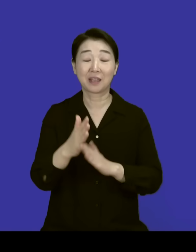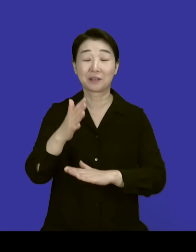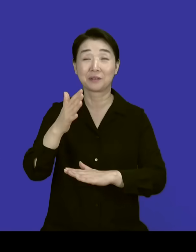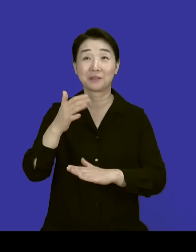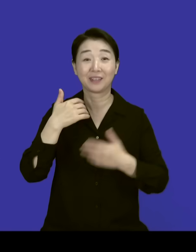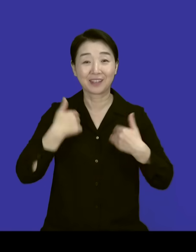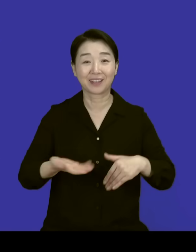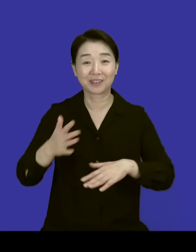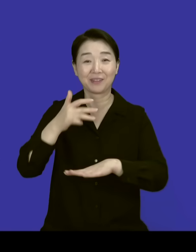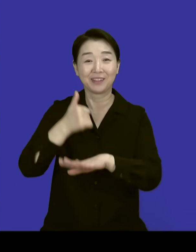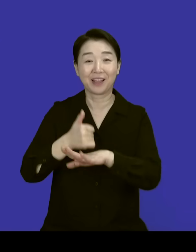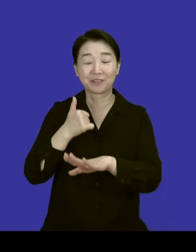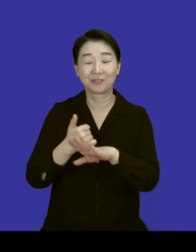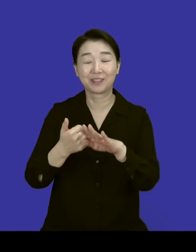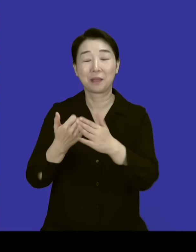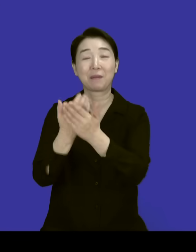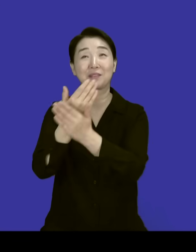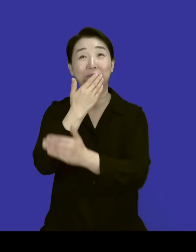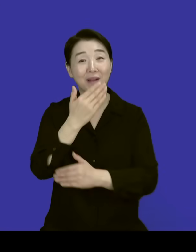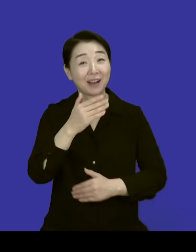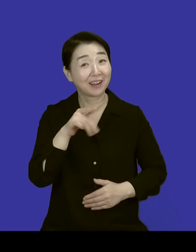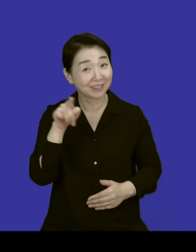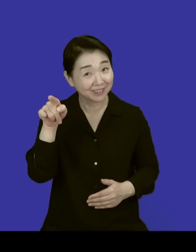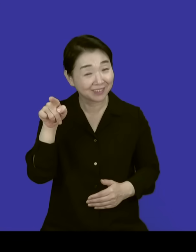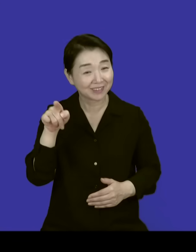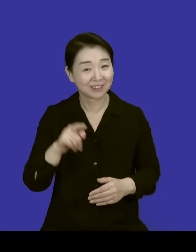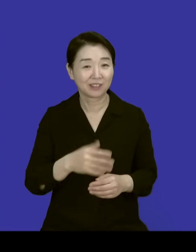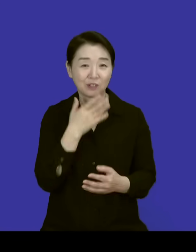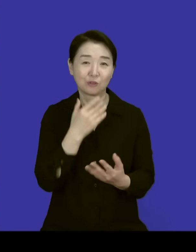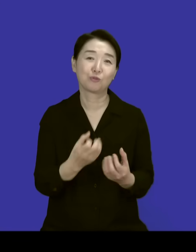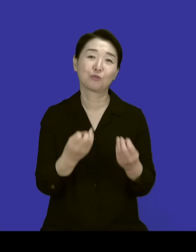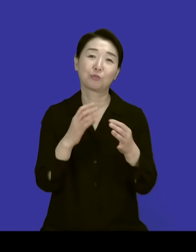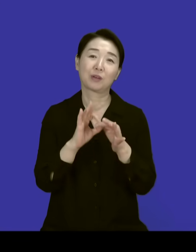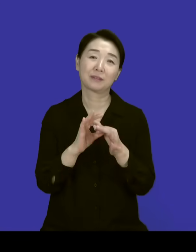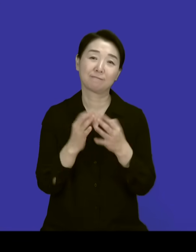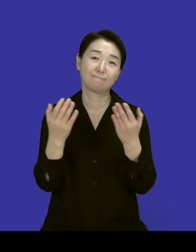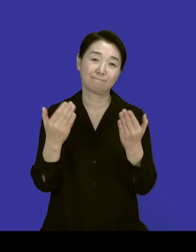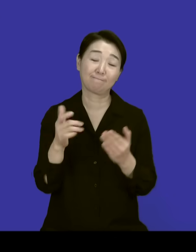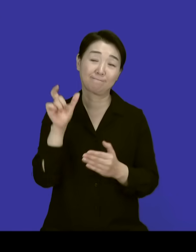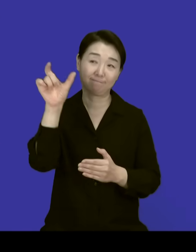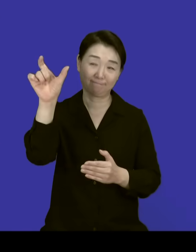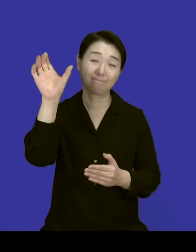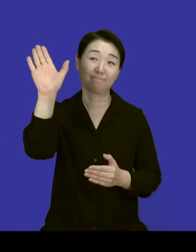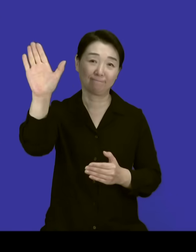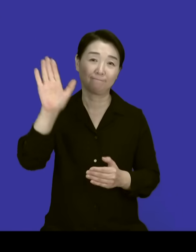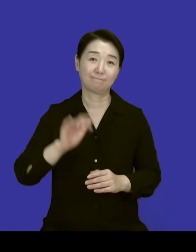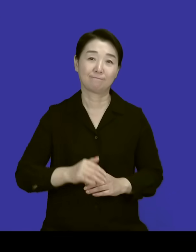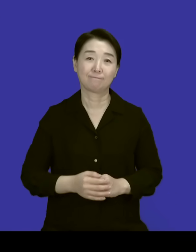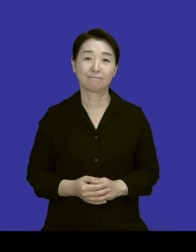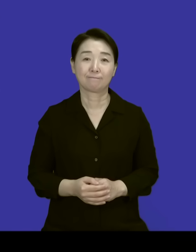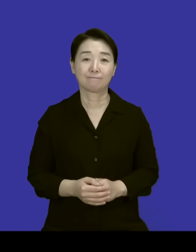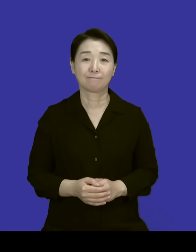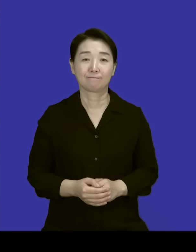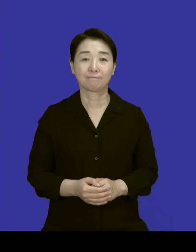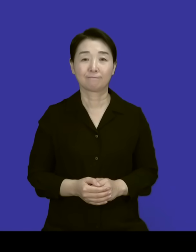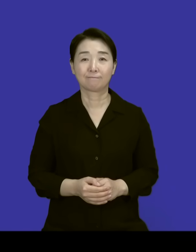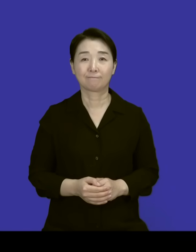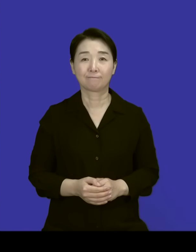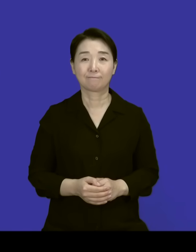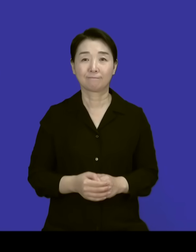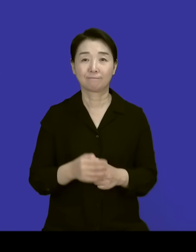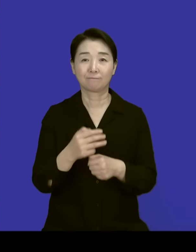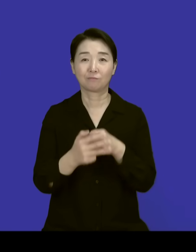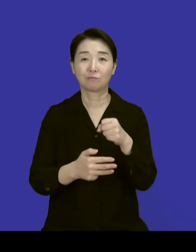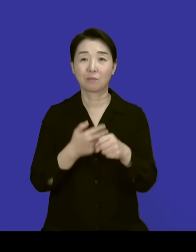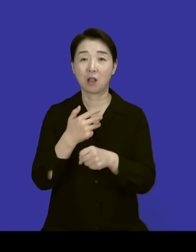심히 창대하리라 이거 네. 걸려있죠. 그거예요. 그런 뭐 거죠. 그런 이제 그런 거죠. 축복이나 이런 거를 주신 거를 네. 하나 걸어놓은 거 정도. 그리고 8년,